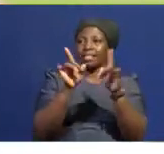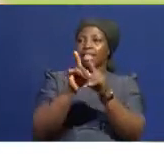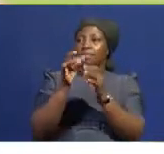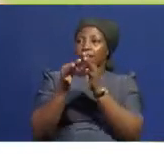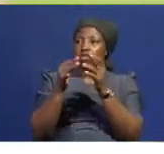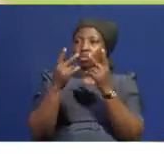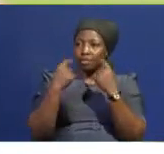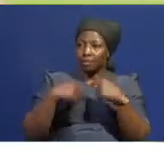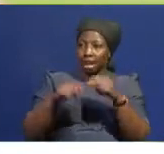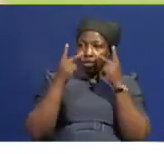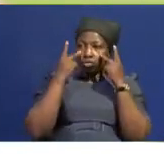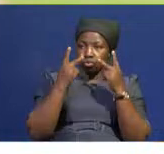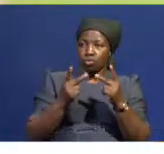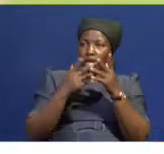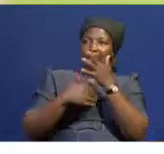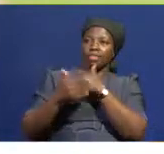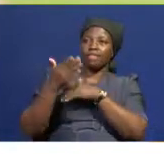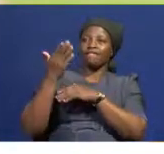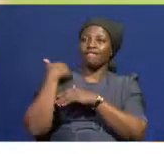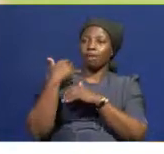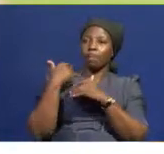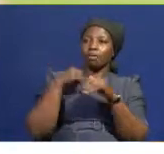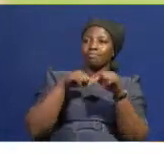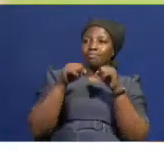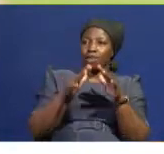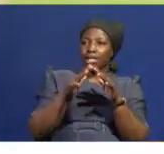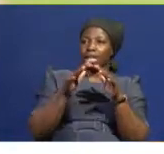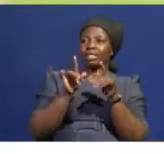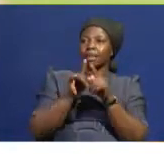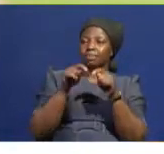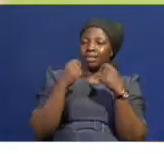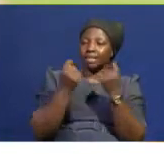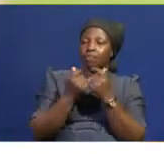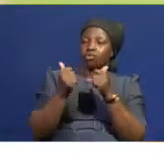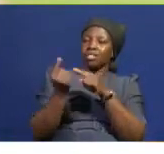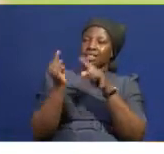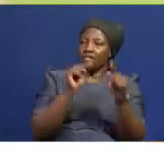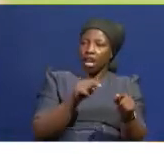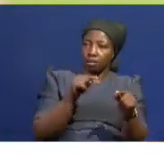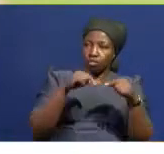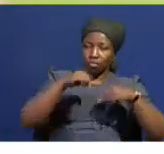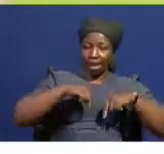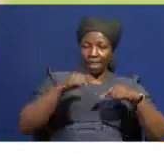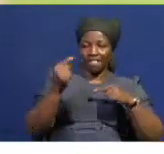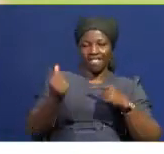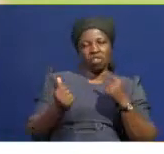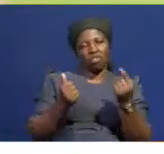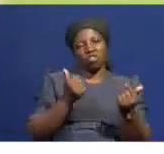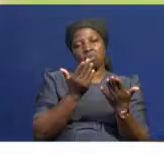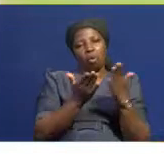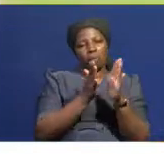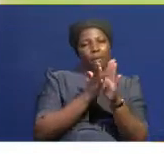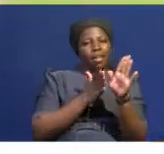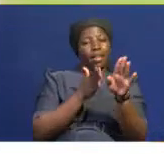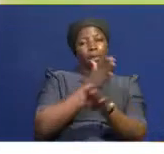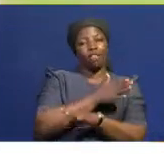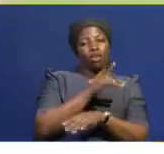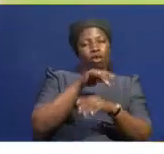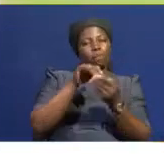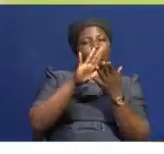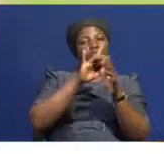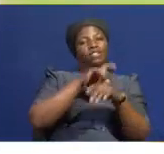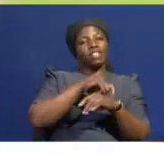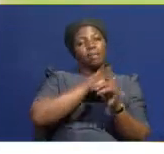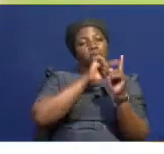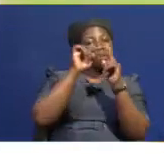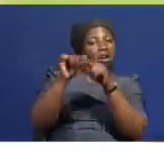hapa wale boxers ama zile teams zimefika hapa ni chache kulingana na zile huwa zinafika. Mara mingi tukienda mchezo wa ligu